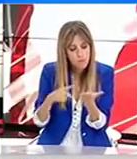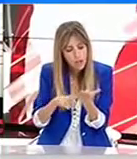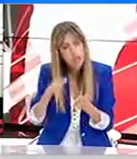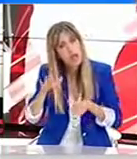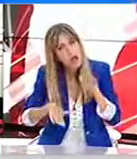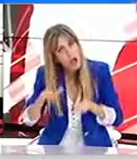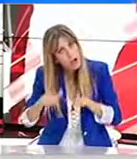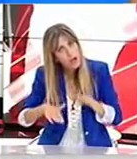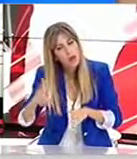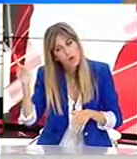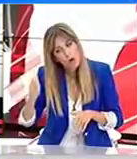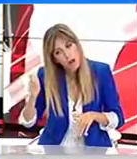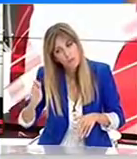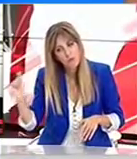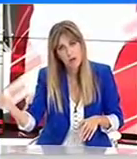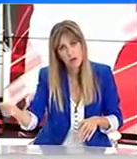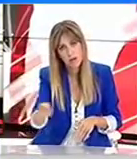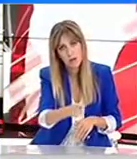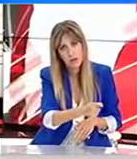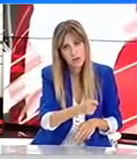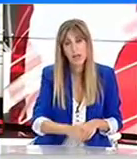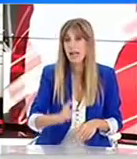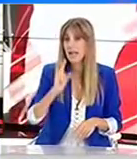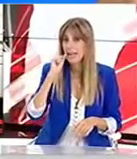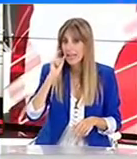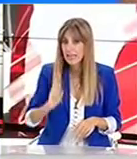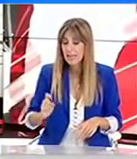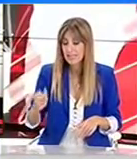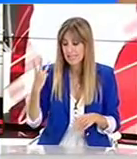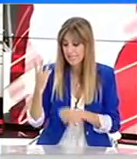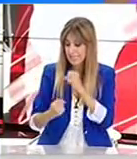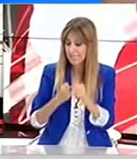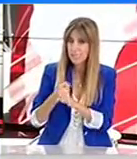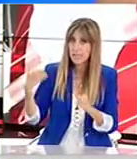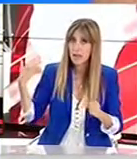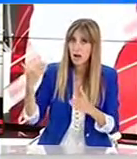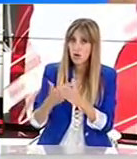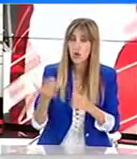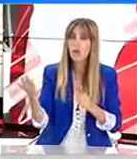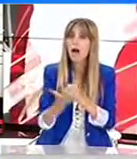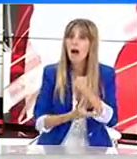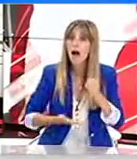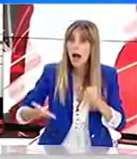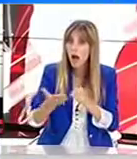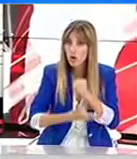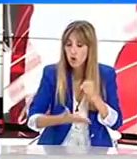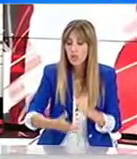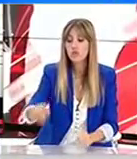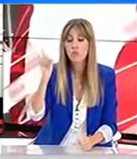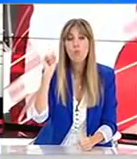Ήταν η μόνη κατηγορία κοινωνική που τα τρία χρόνια αυτά είδε μεγάλες ελαφρύνσεις στη